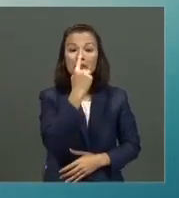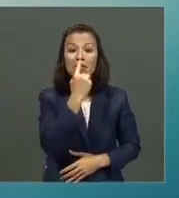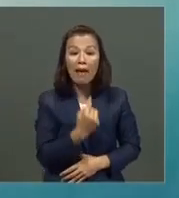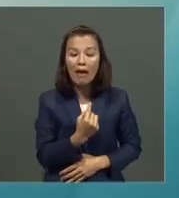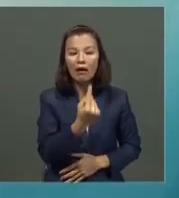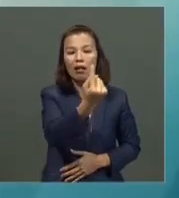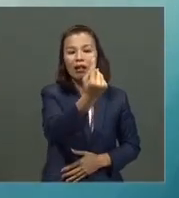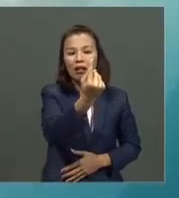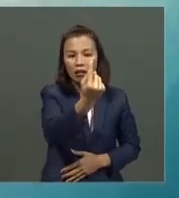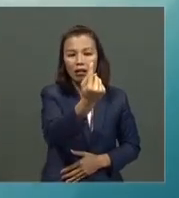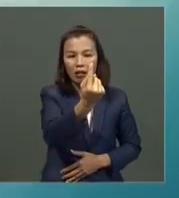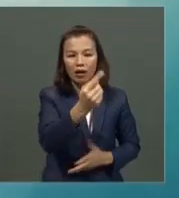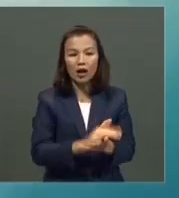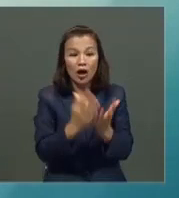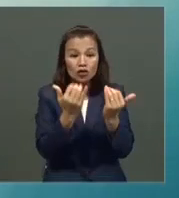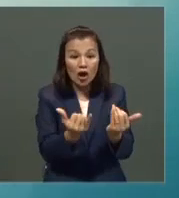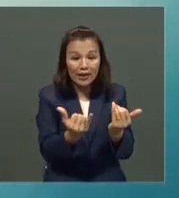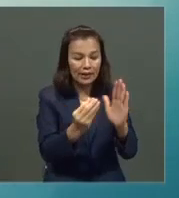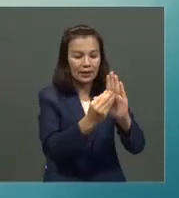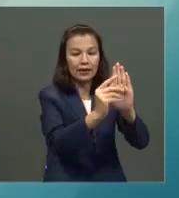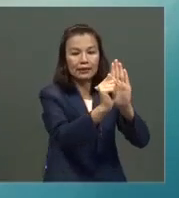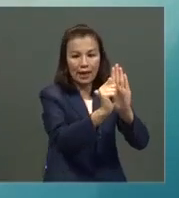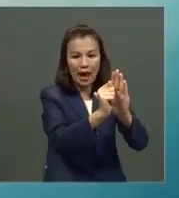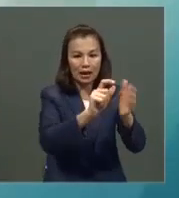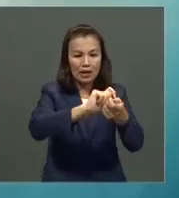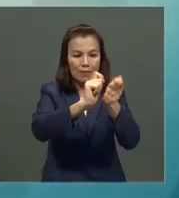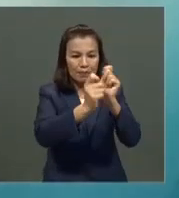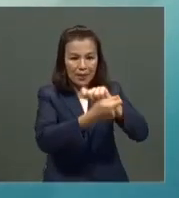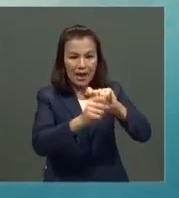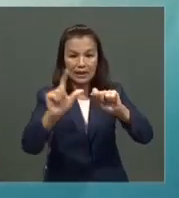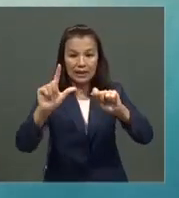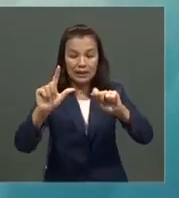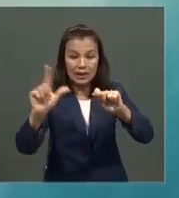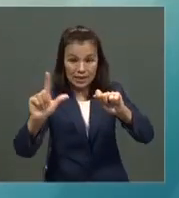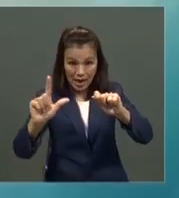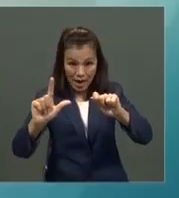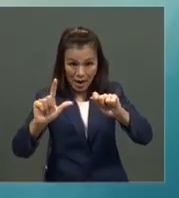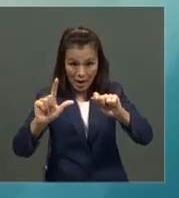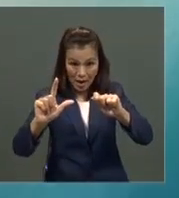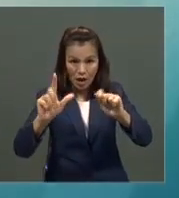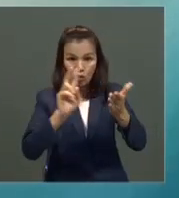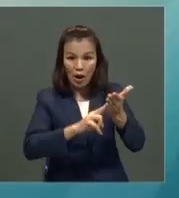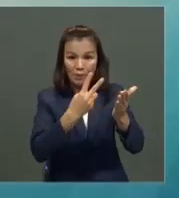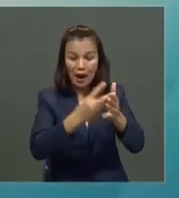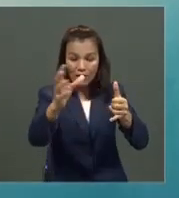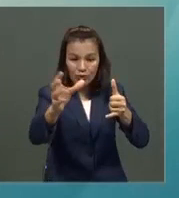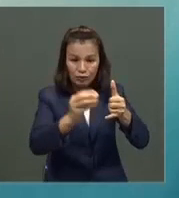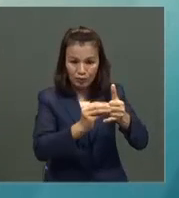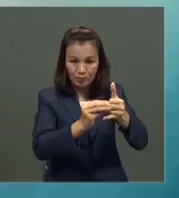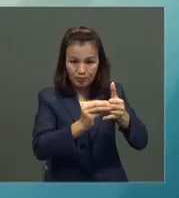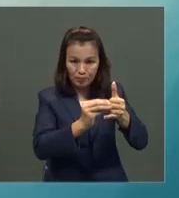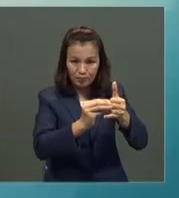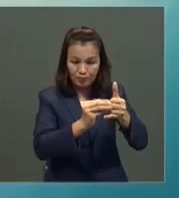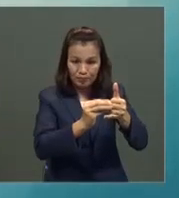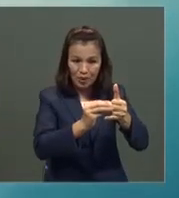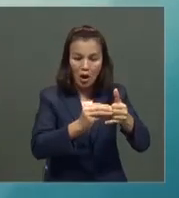เนี่ยตอนนี้เนี่ยเขาขีดเป็นสีเขียวแล้วก็ปรับเป็นสีเหลืองคือไม่มีผู้ติดเชื้อต่อเนื่อง